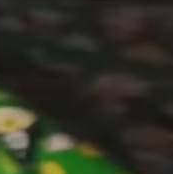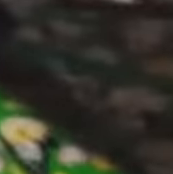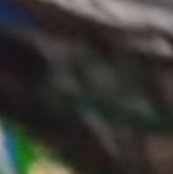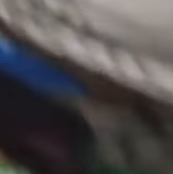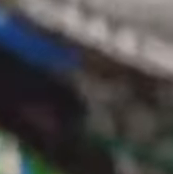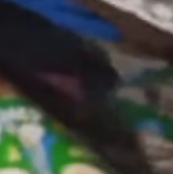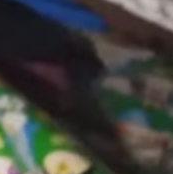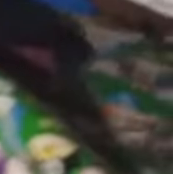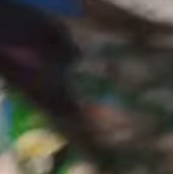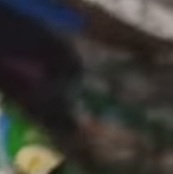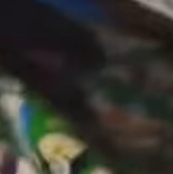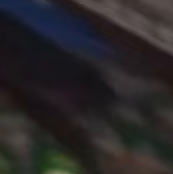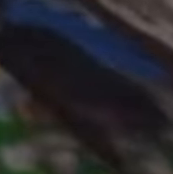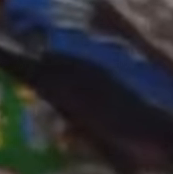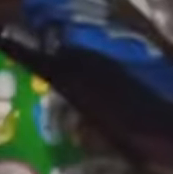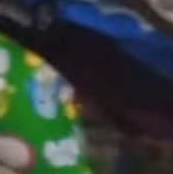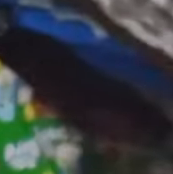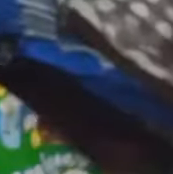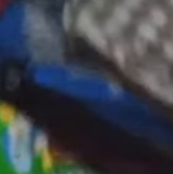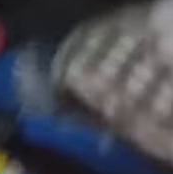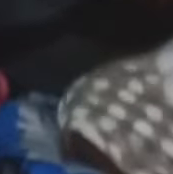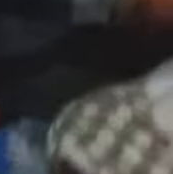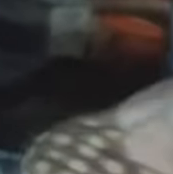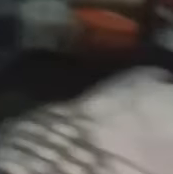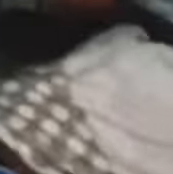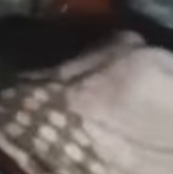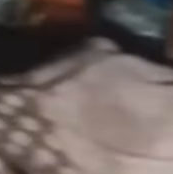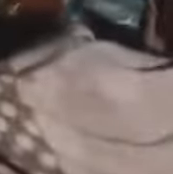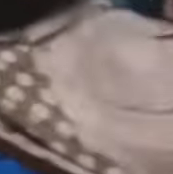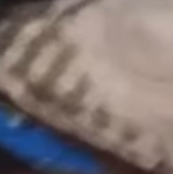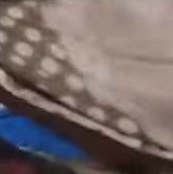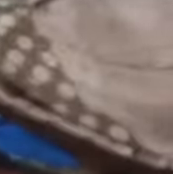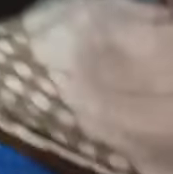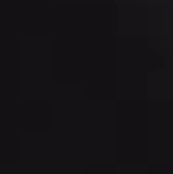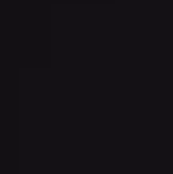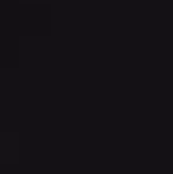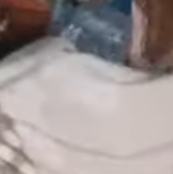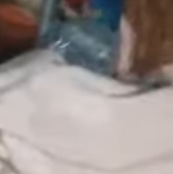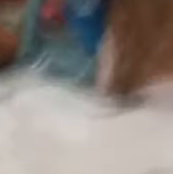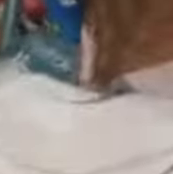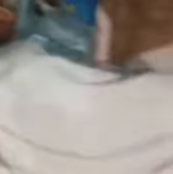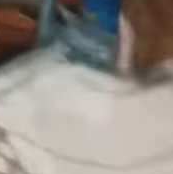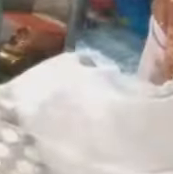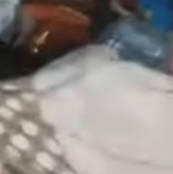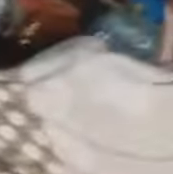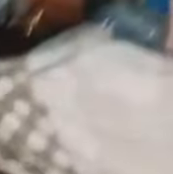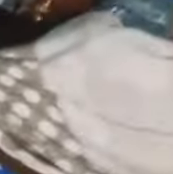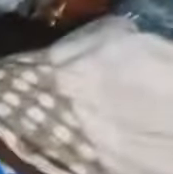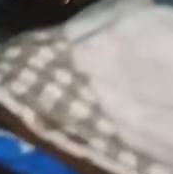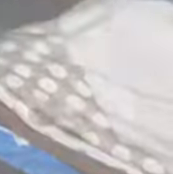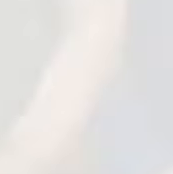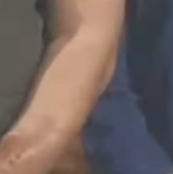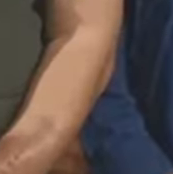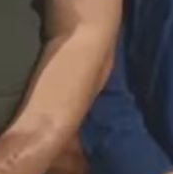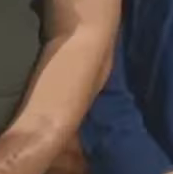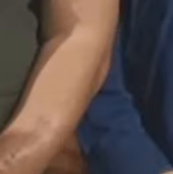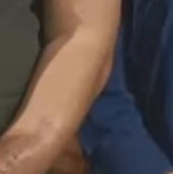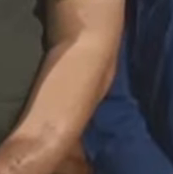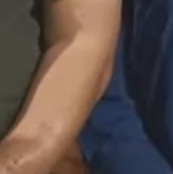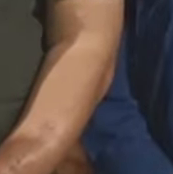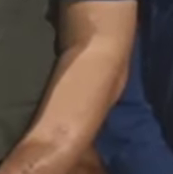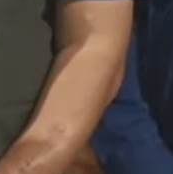gempa di Kecamatan Tambak. Warga mengungsi ke sejumlah titik yang tersebar di 16 desa.